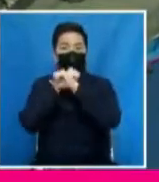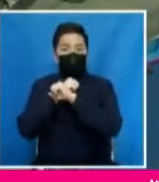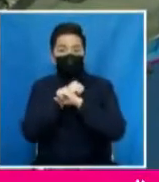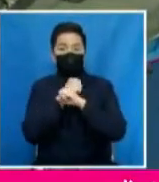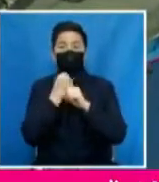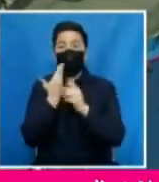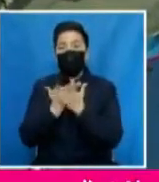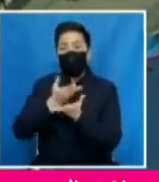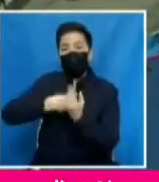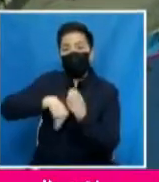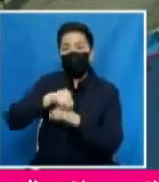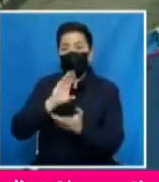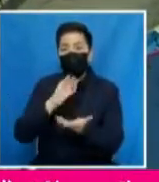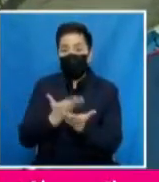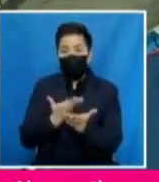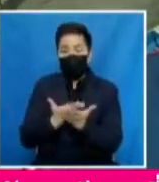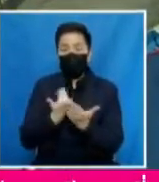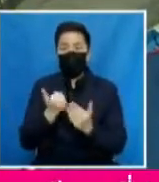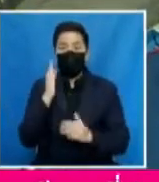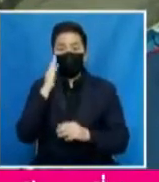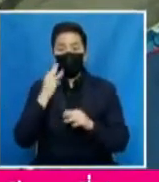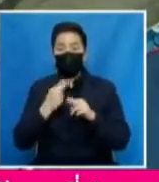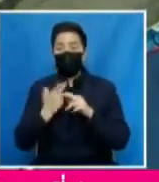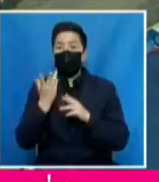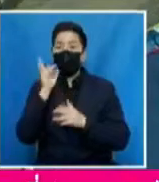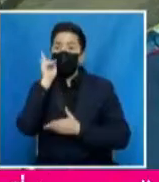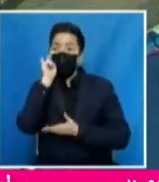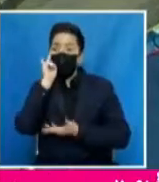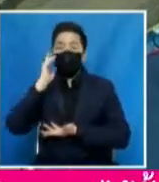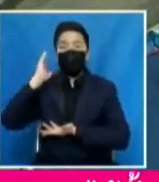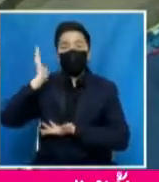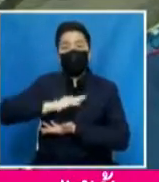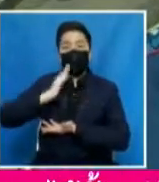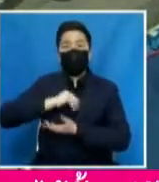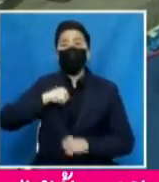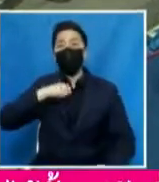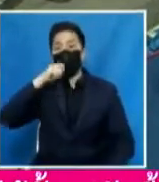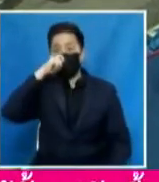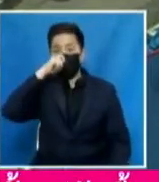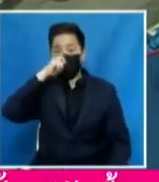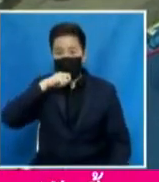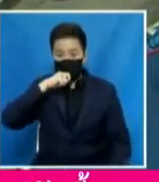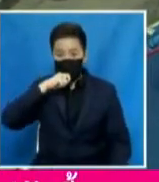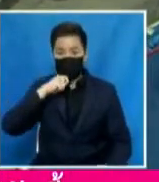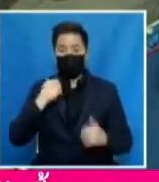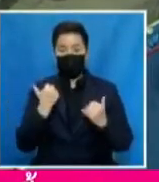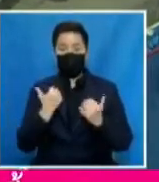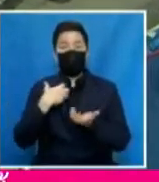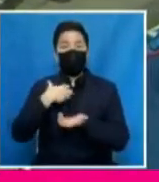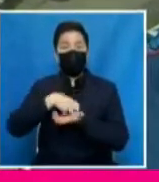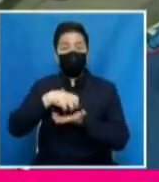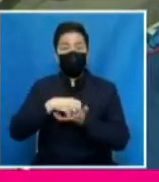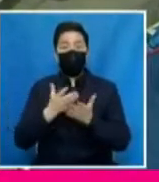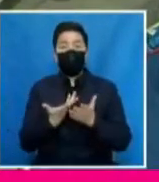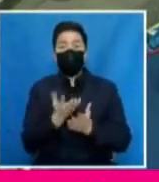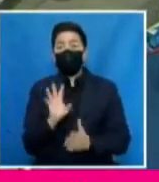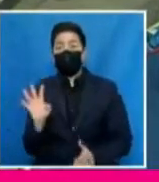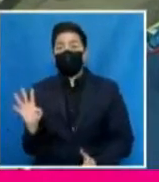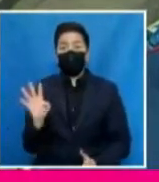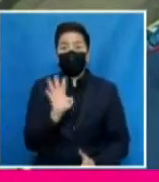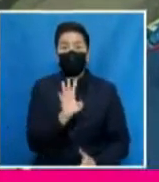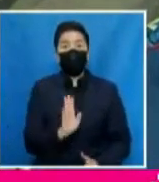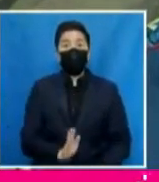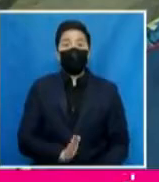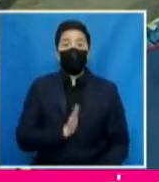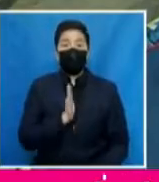บปรามการฟอกเงินและคุณยุทธกรสีทองบรรณาธิการสำนักข่าวไทยอกริเทคออนไลน์ที่ทุกท่านให้เกียร